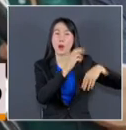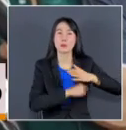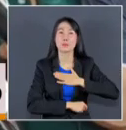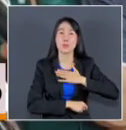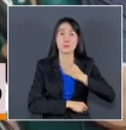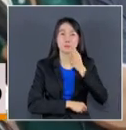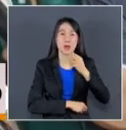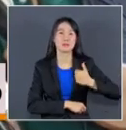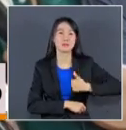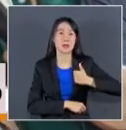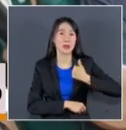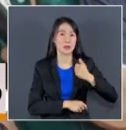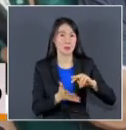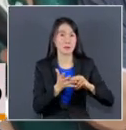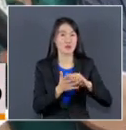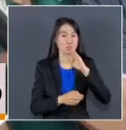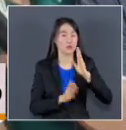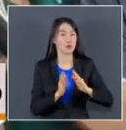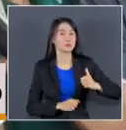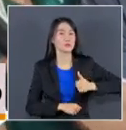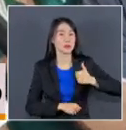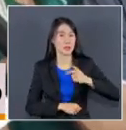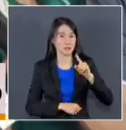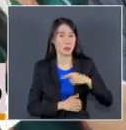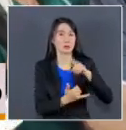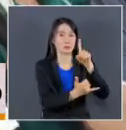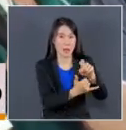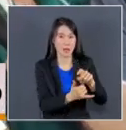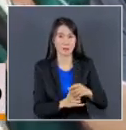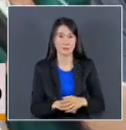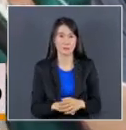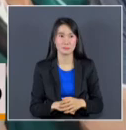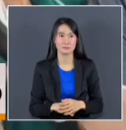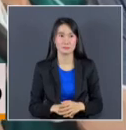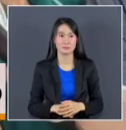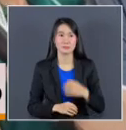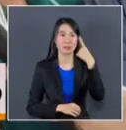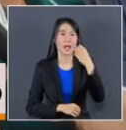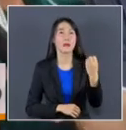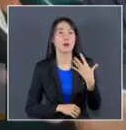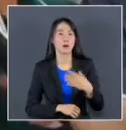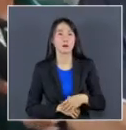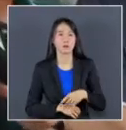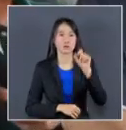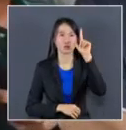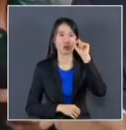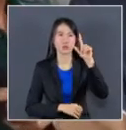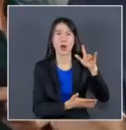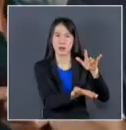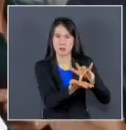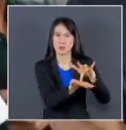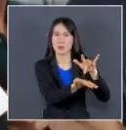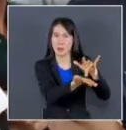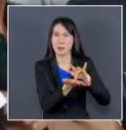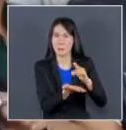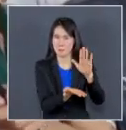นะเพราะคนห้าวกินข้าวผ่านทูบนะครับ ก่อนที่ ใครบอกเฮ้ยรีบมาเหรอแชร์โลมาดีกว่า